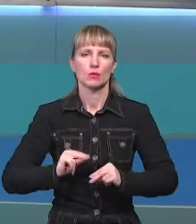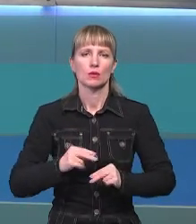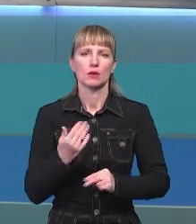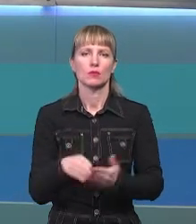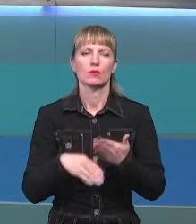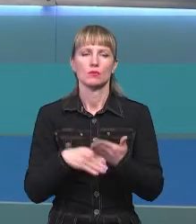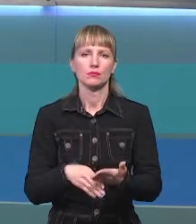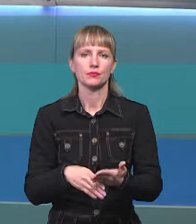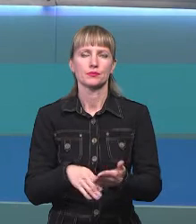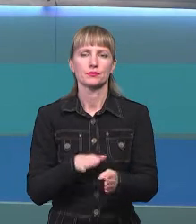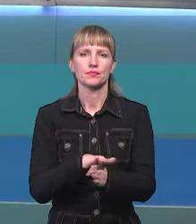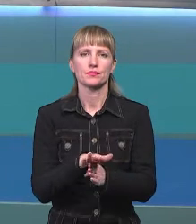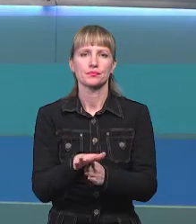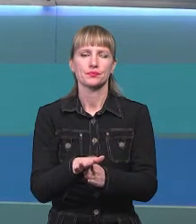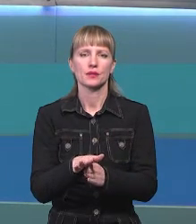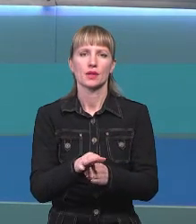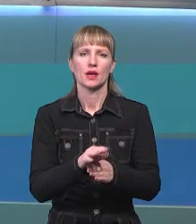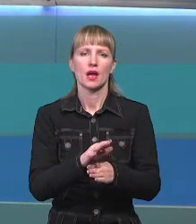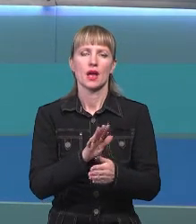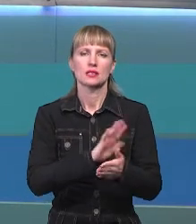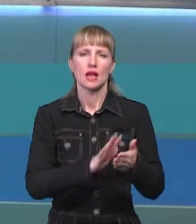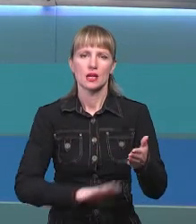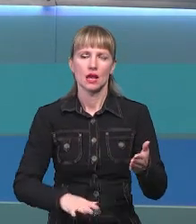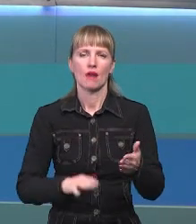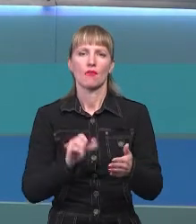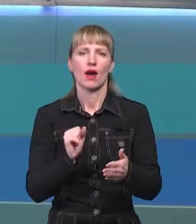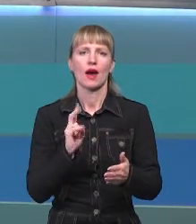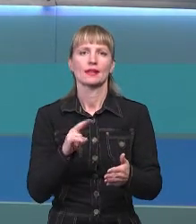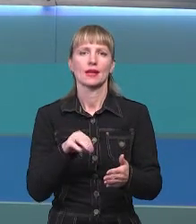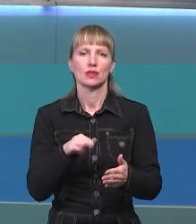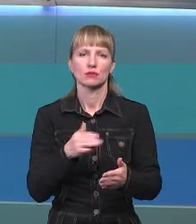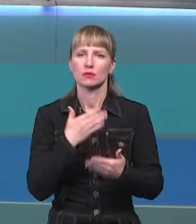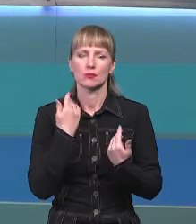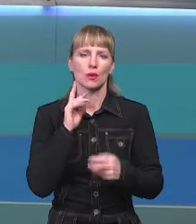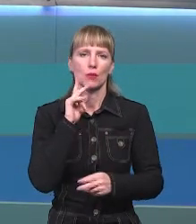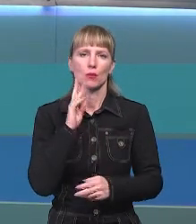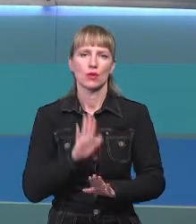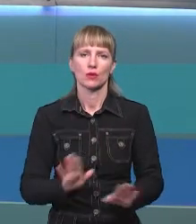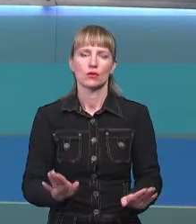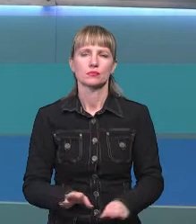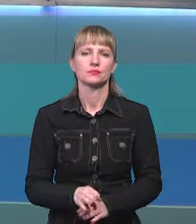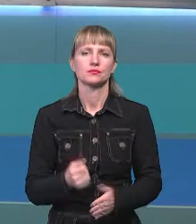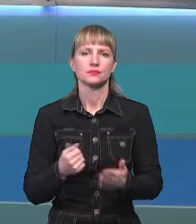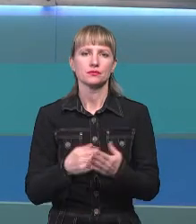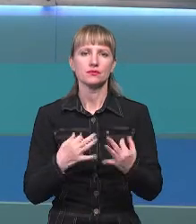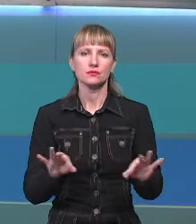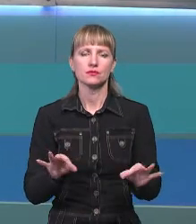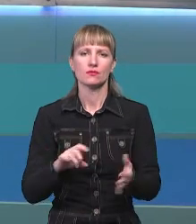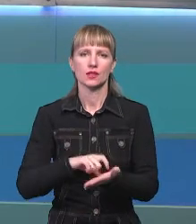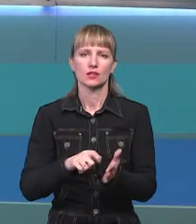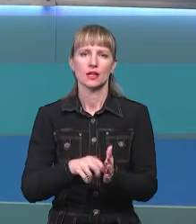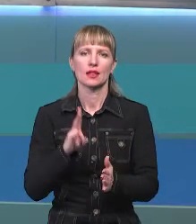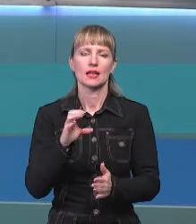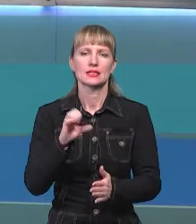їм допомагають заповнити і анкету, і заяву. І тому немає ніяких помилок. Щодо доступного житла, на